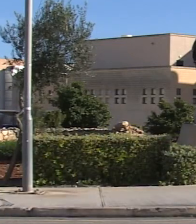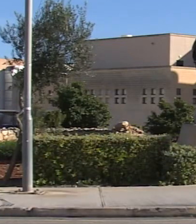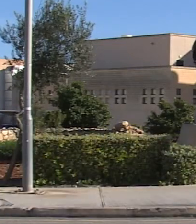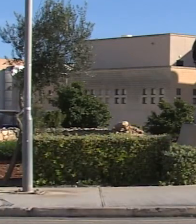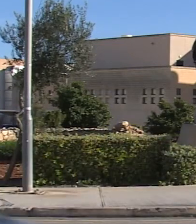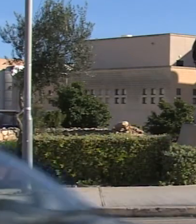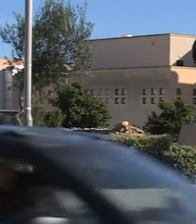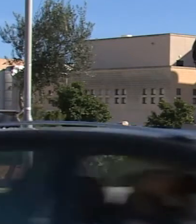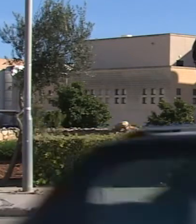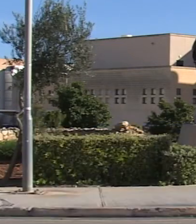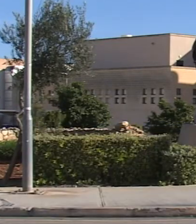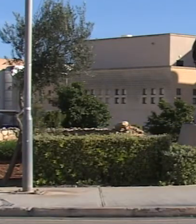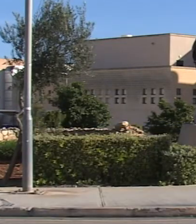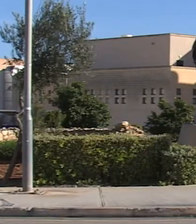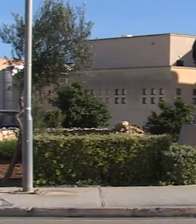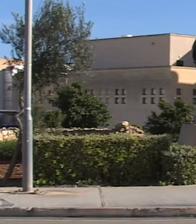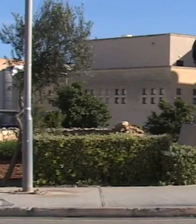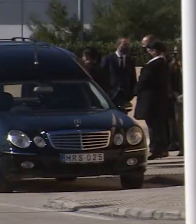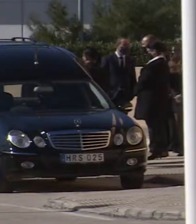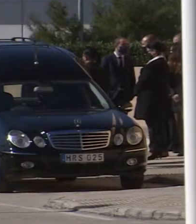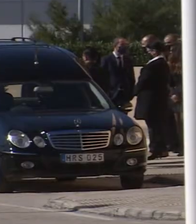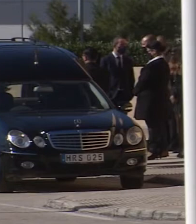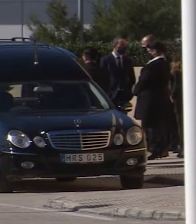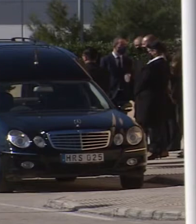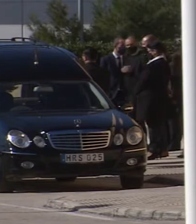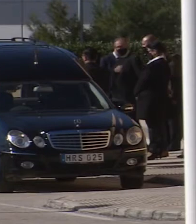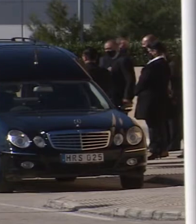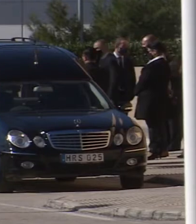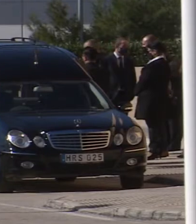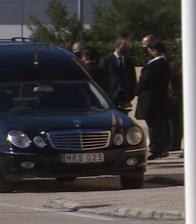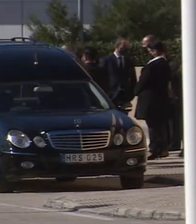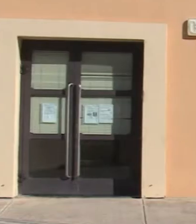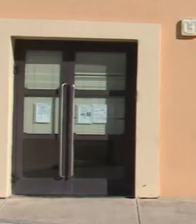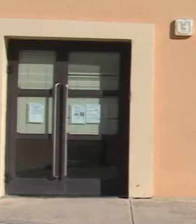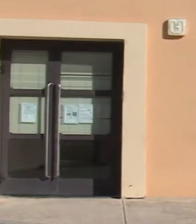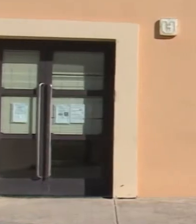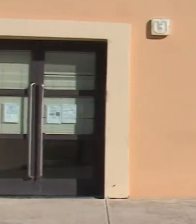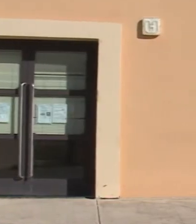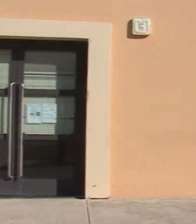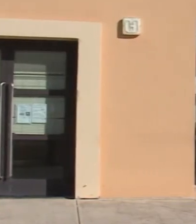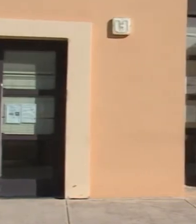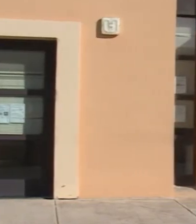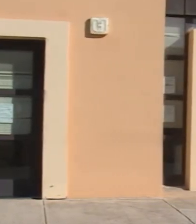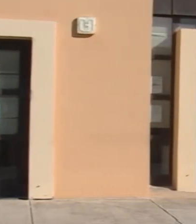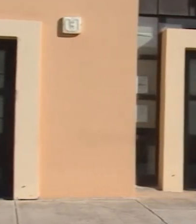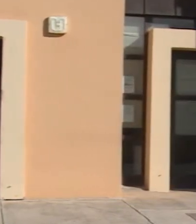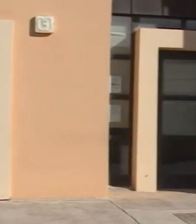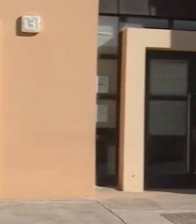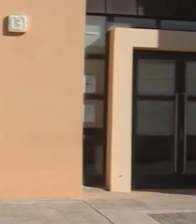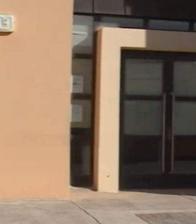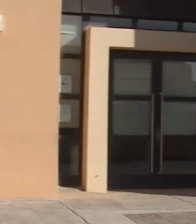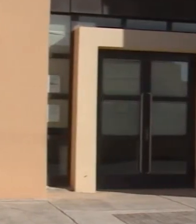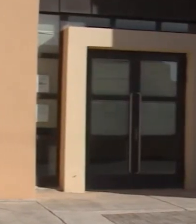Fl-aħħar sigħat ġiet irreġistrata mewta oħra kaġun tal-COVID-19 bit-total tal-vittmi f'pajjiżna tela